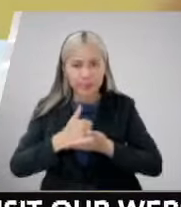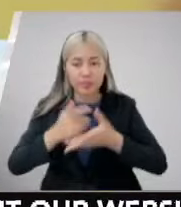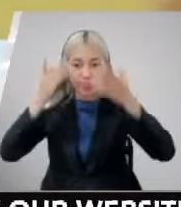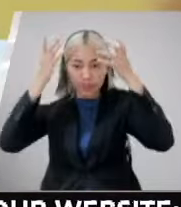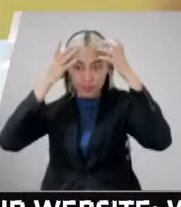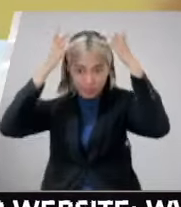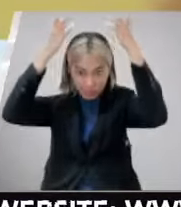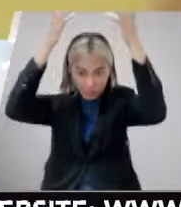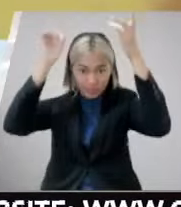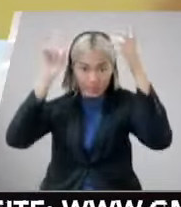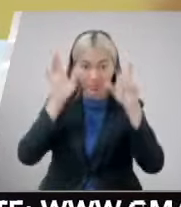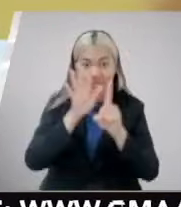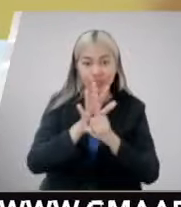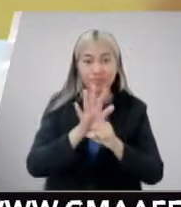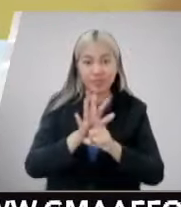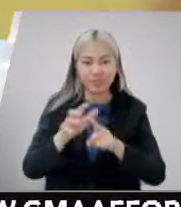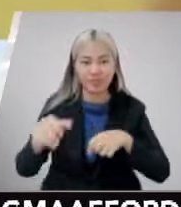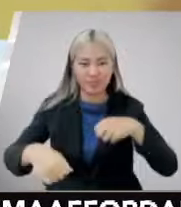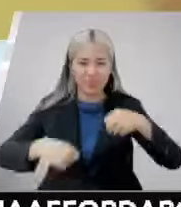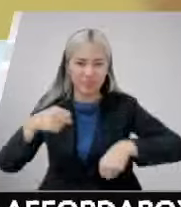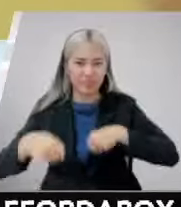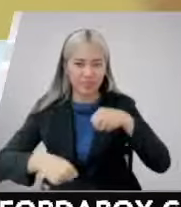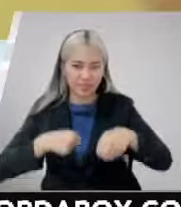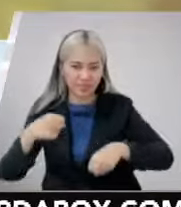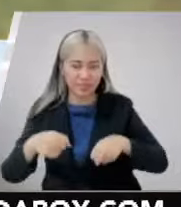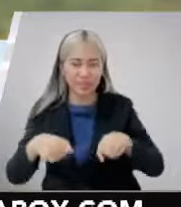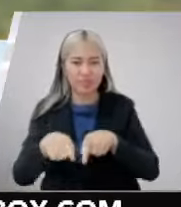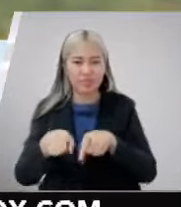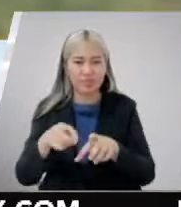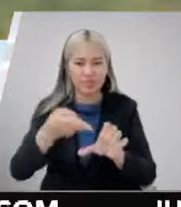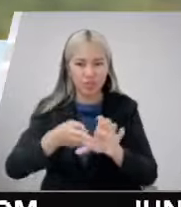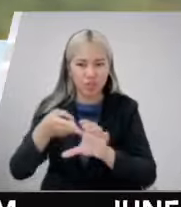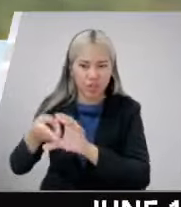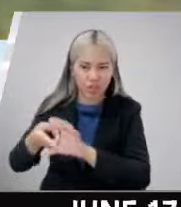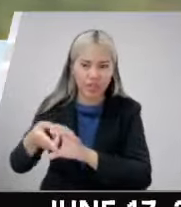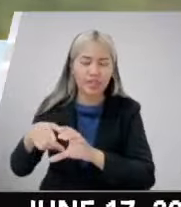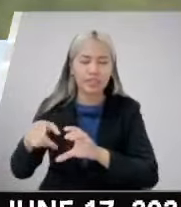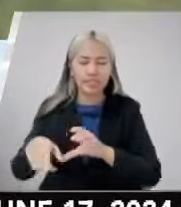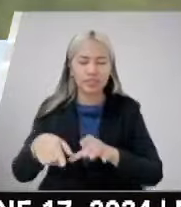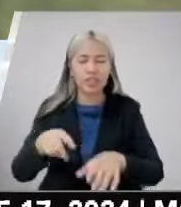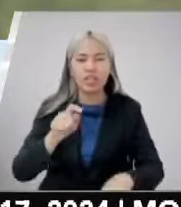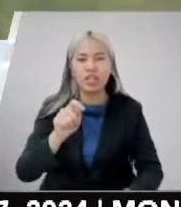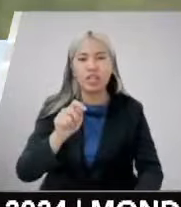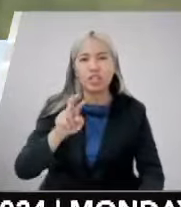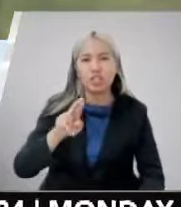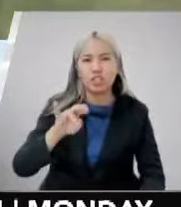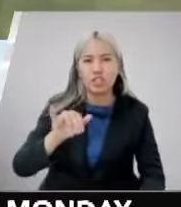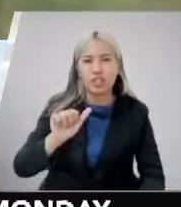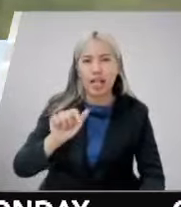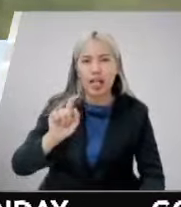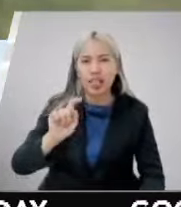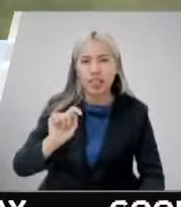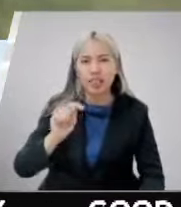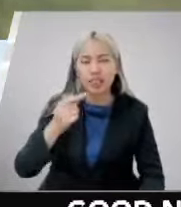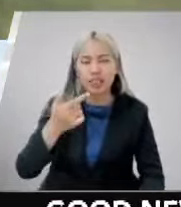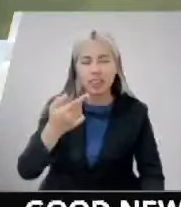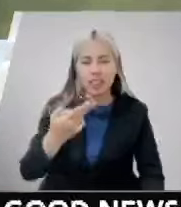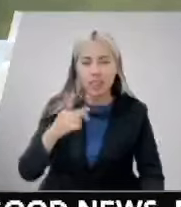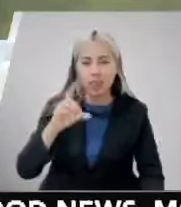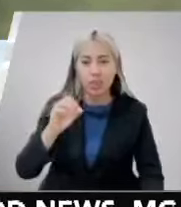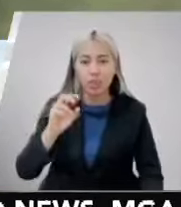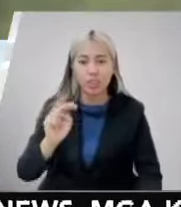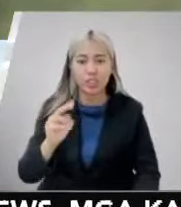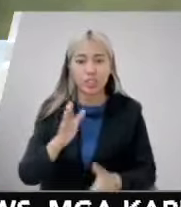Gordon bilang cyclist at sa pagsali niya sa triathlons. Sa kanyang Instagram, ishinare niya ang ilang larawan bago at matapos